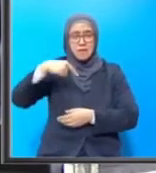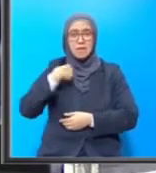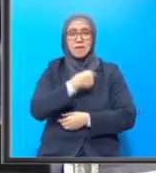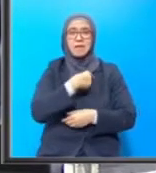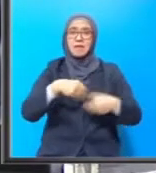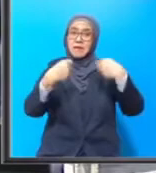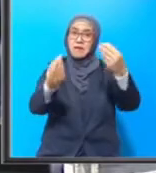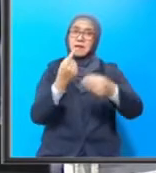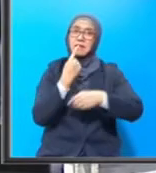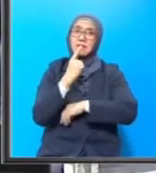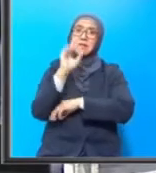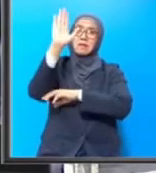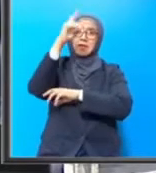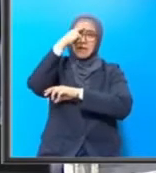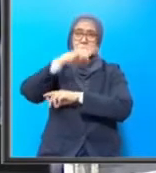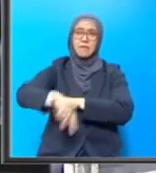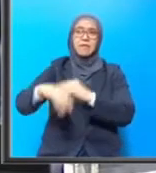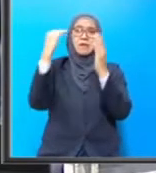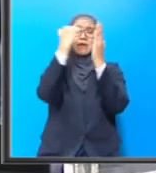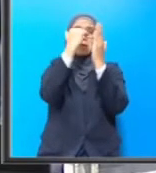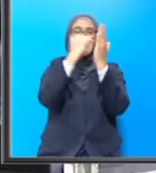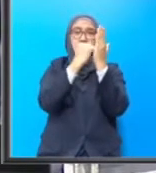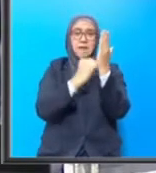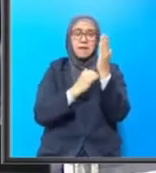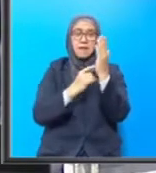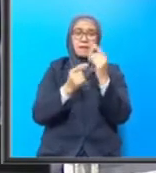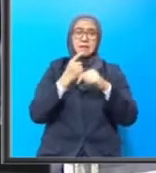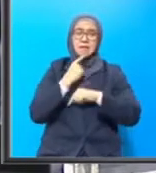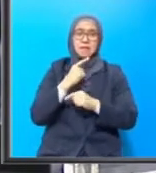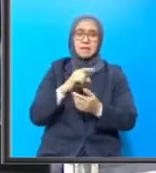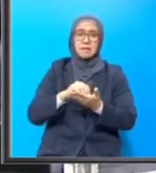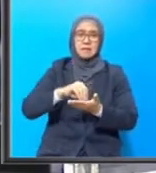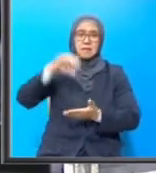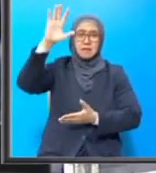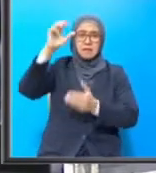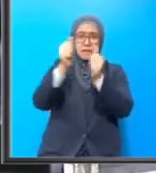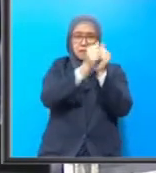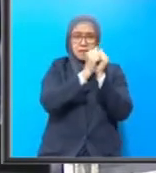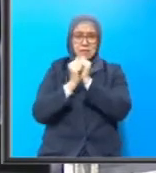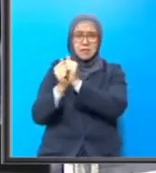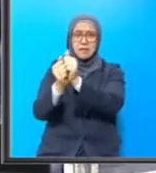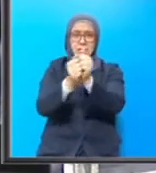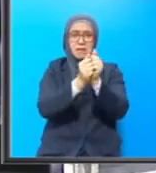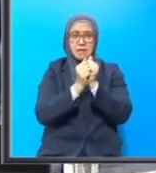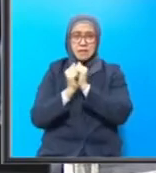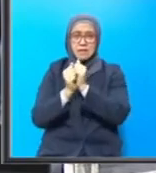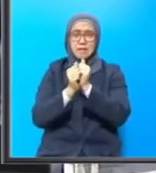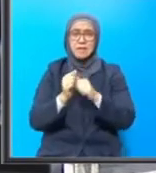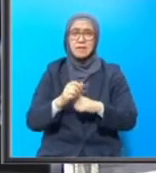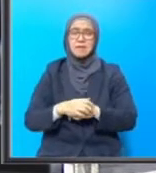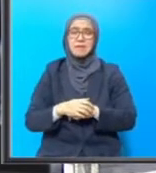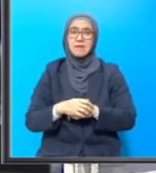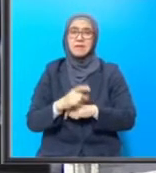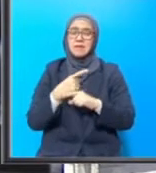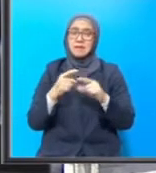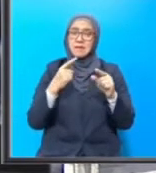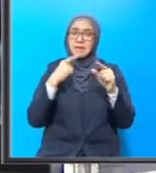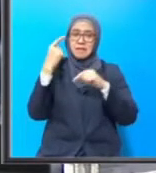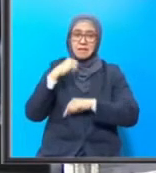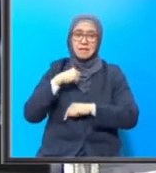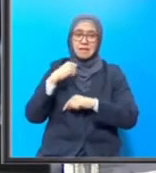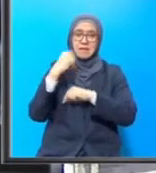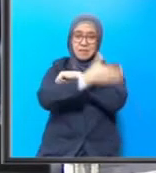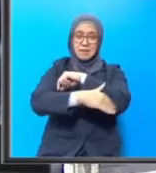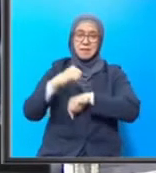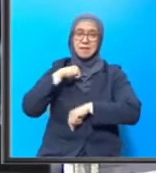memberi jaminan kepada ajna kemakmuran bersama antara negara-negara anggota Seterusnya saya